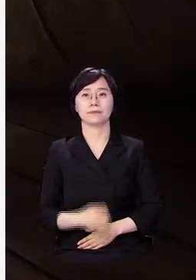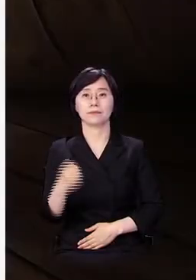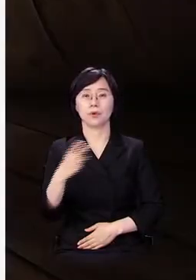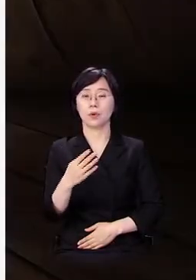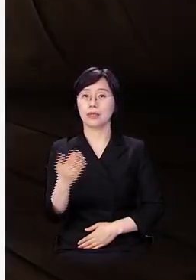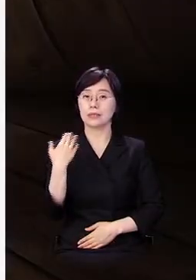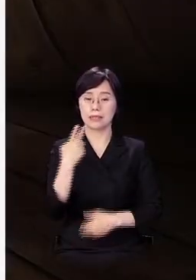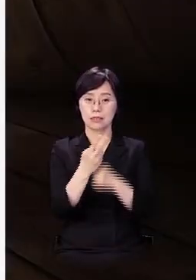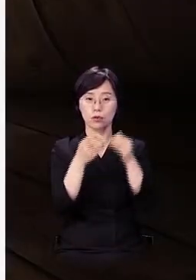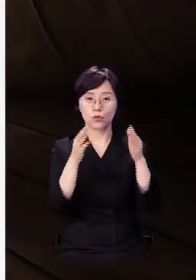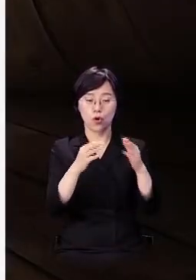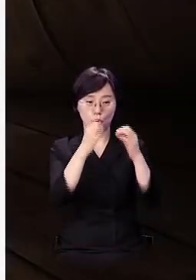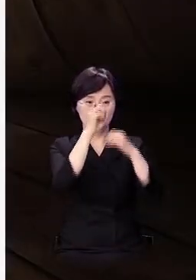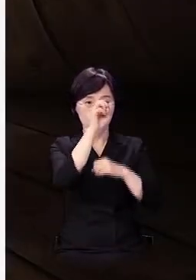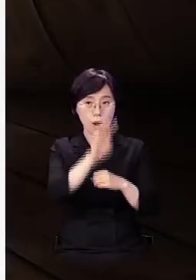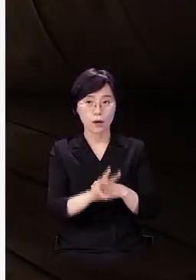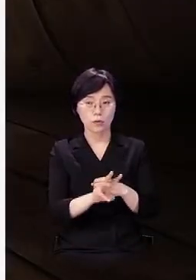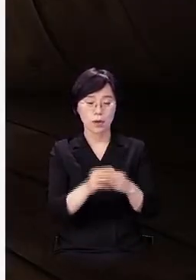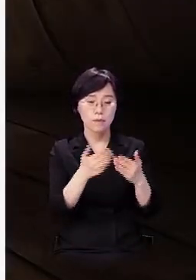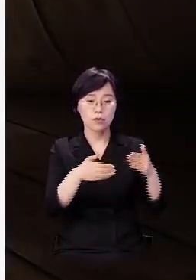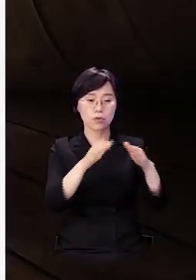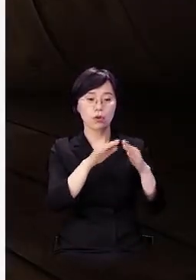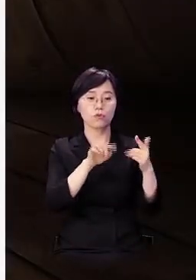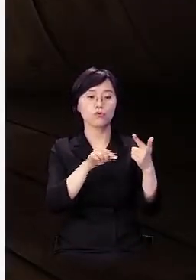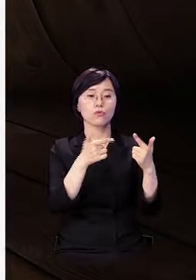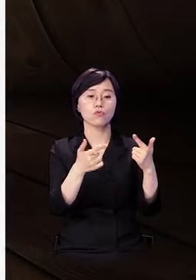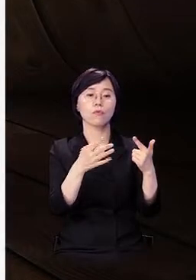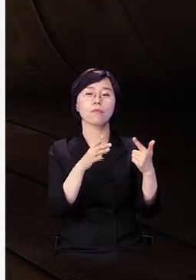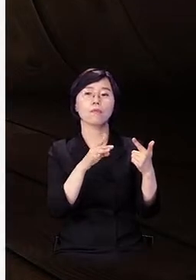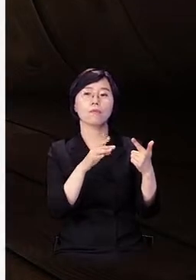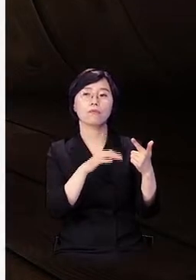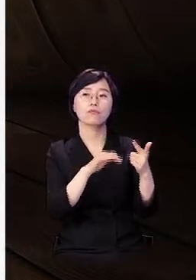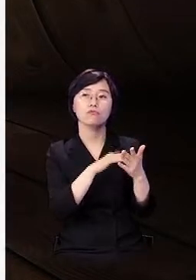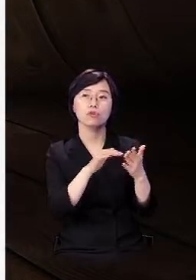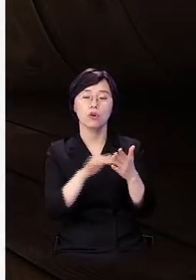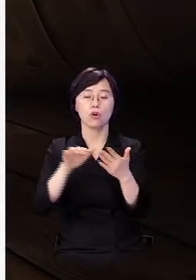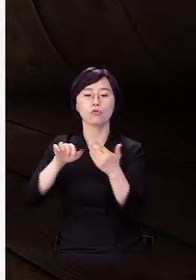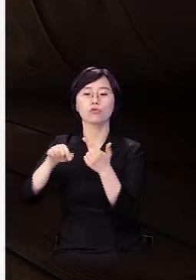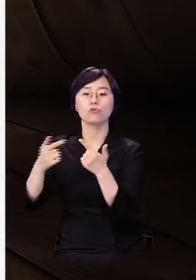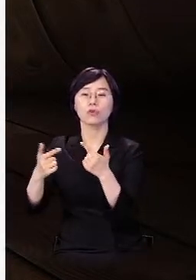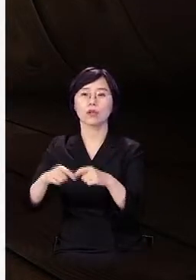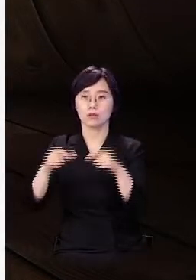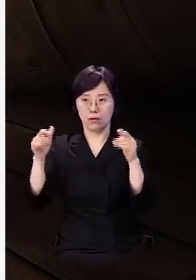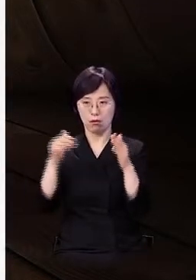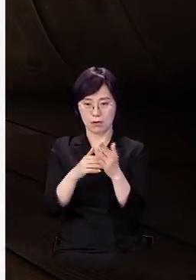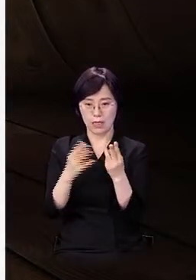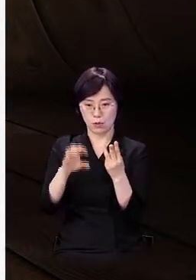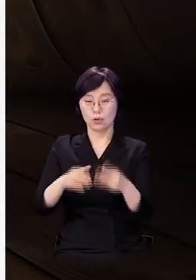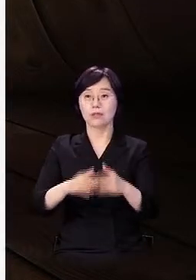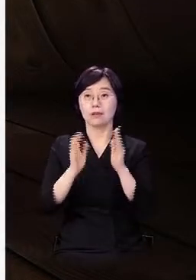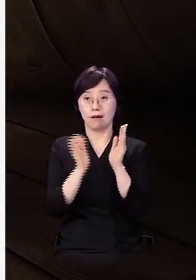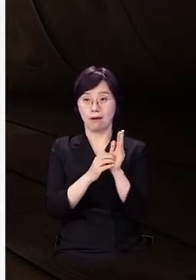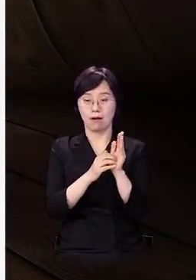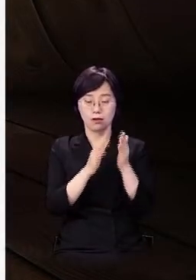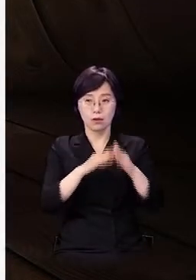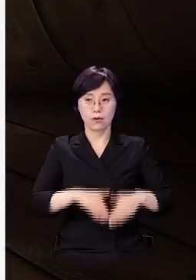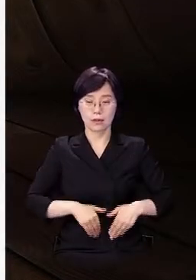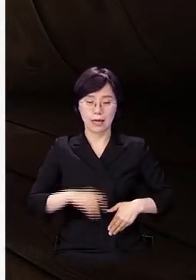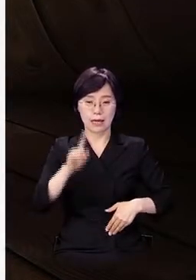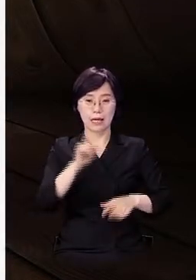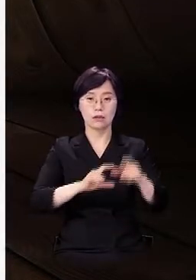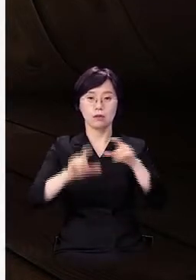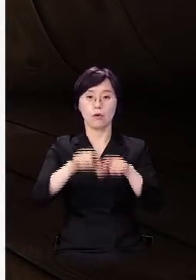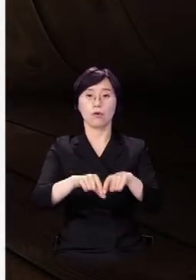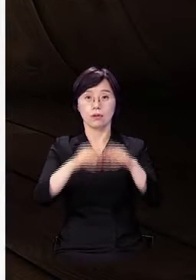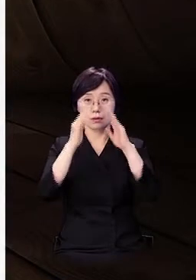지난 2년 동안 광주는 미술관이 6.6 8개에서 9.6 1개로 3곡 증가했고 전남도 한 곳이